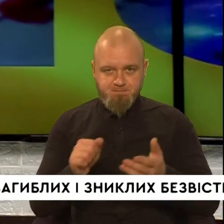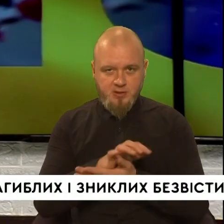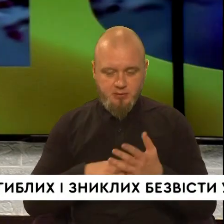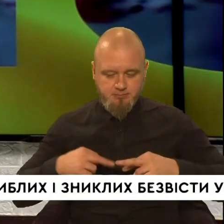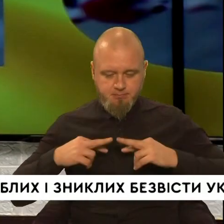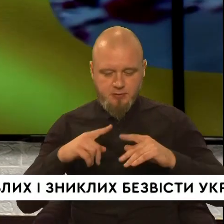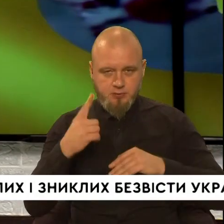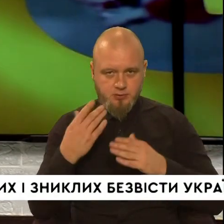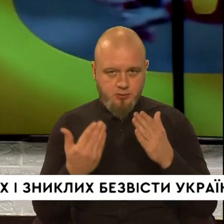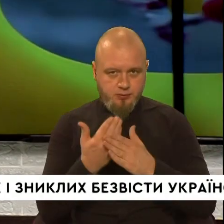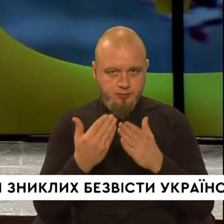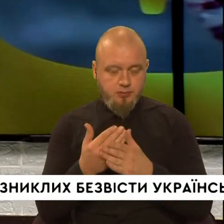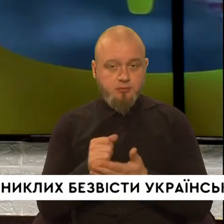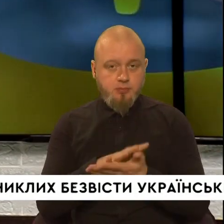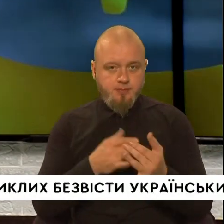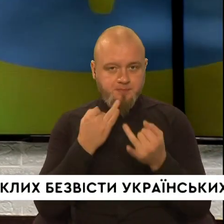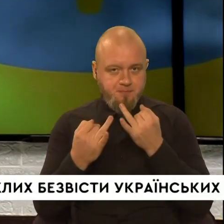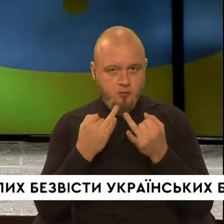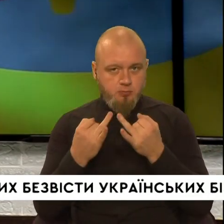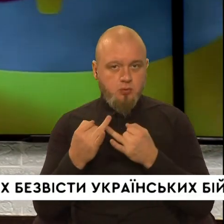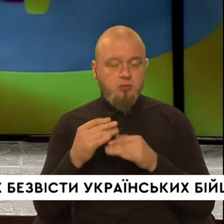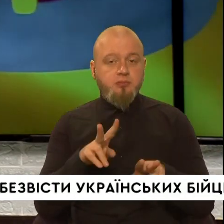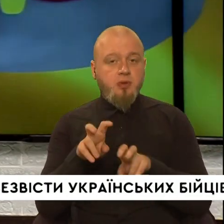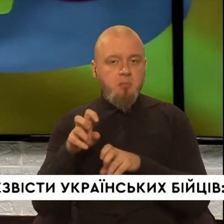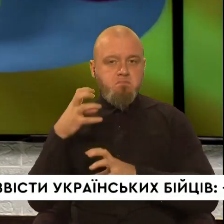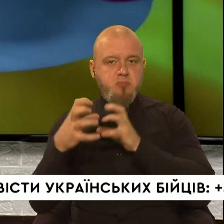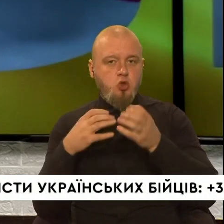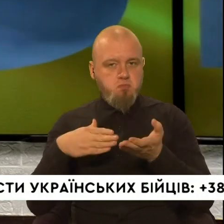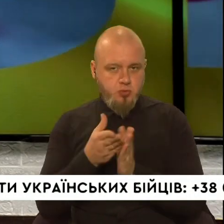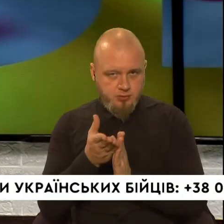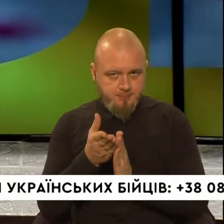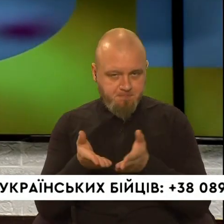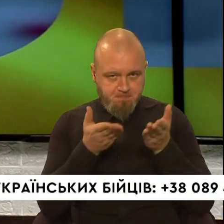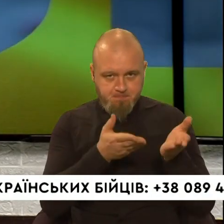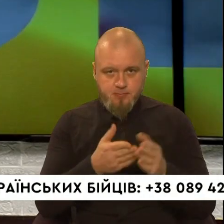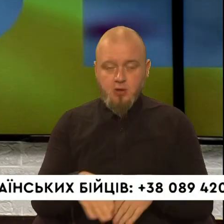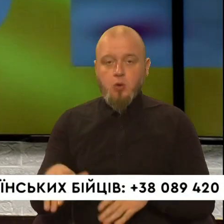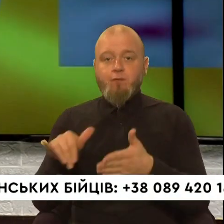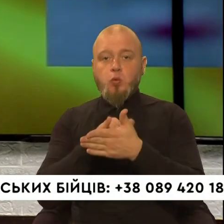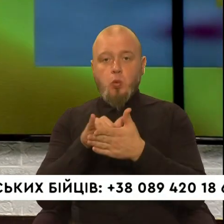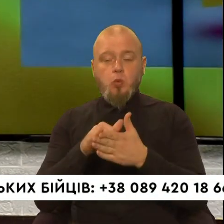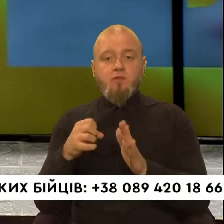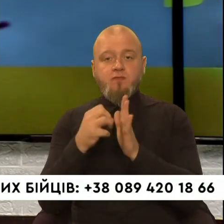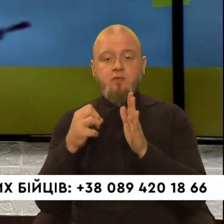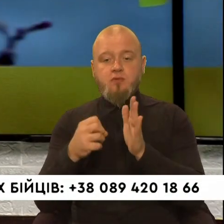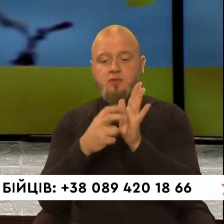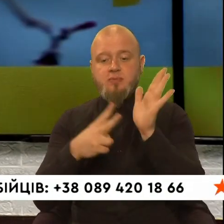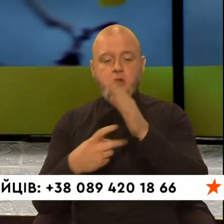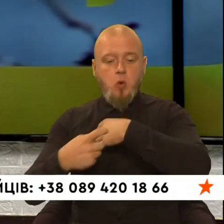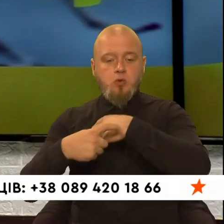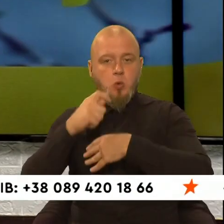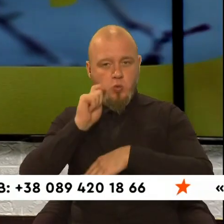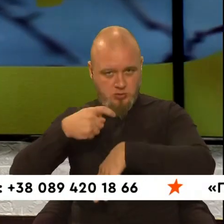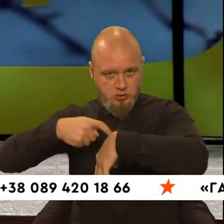триває марафон «Єдині новини». Далі говоримо на теми міжнародної політики. У Нью-Йорку о 18-й годині за